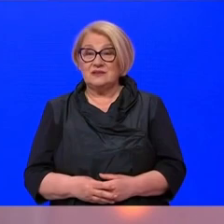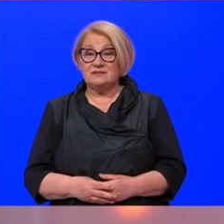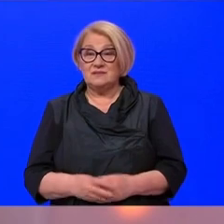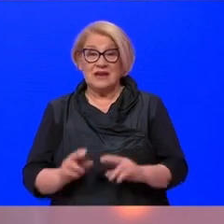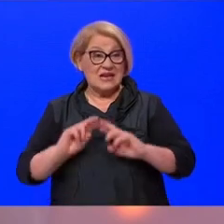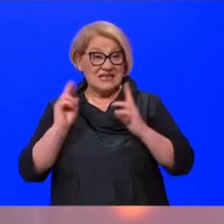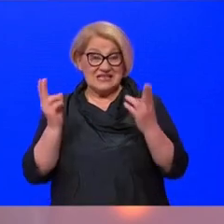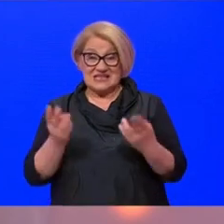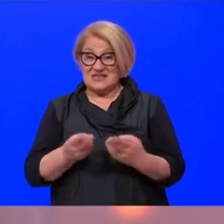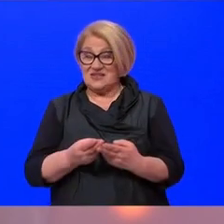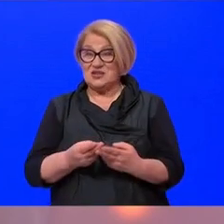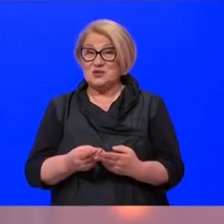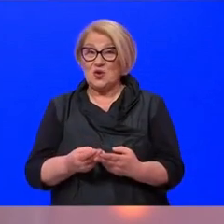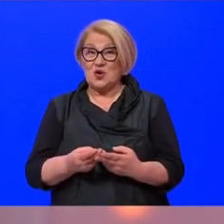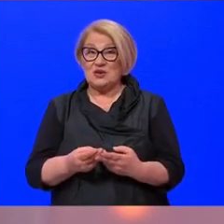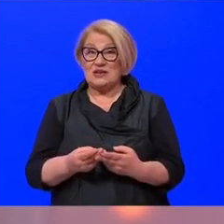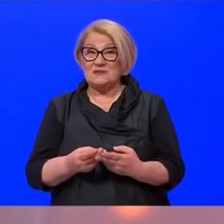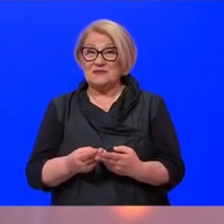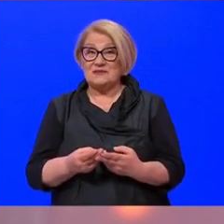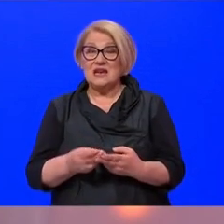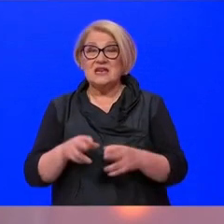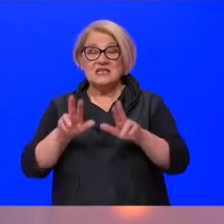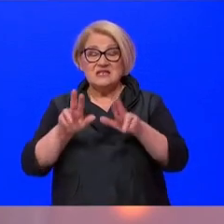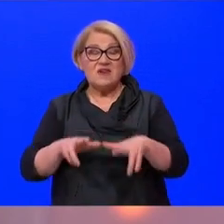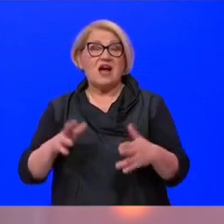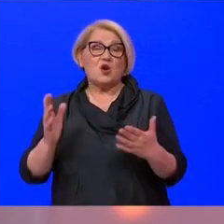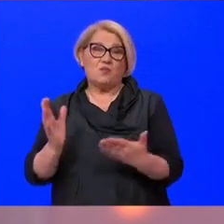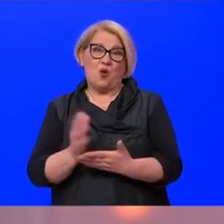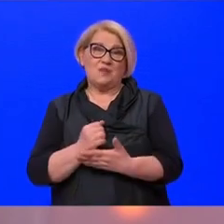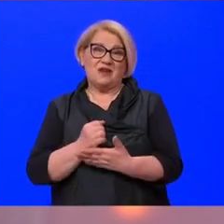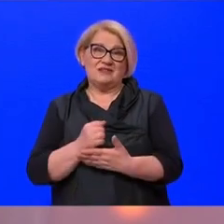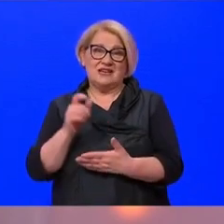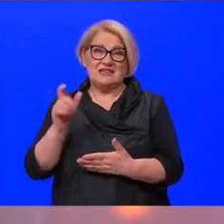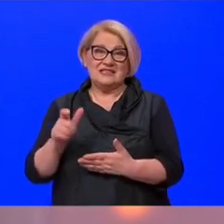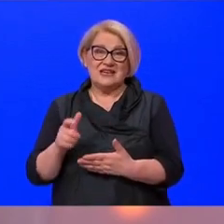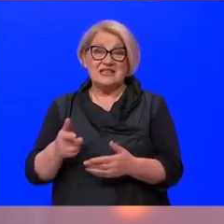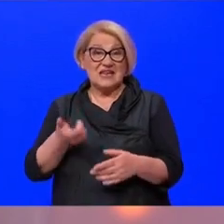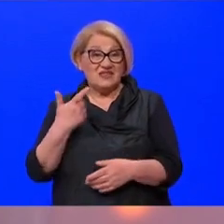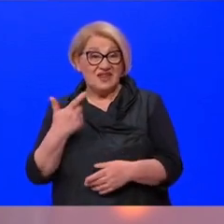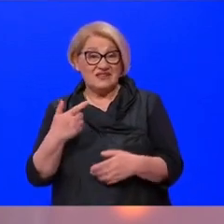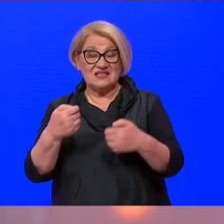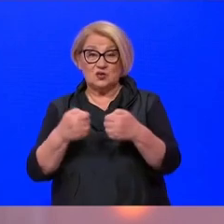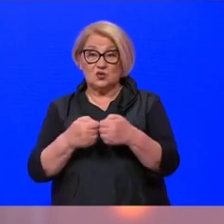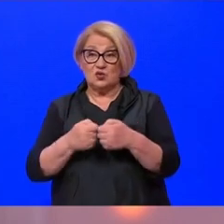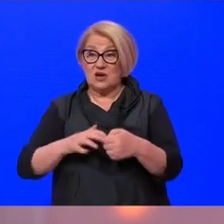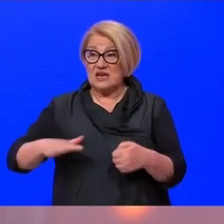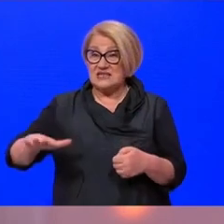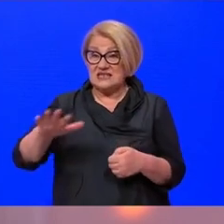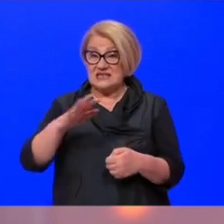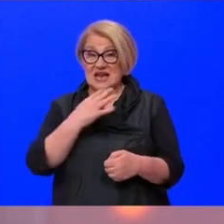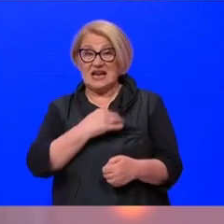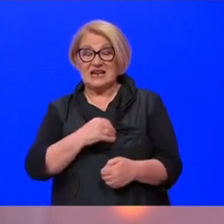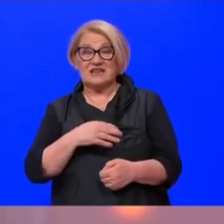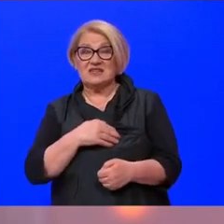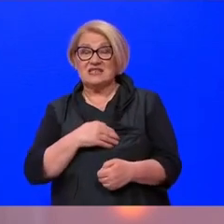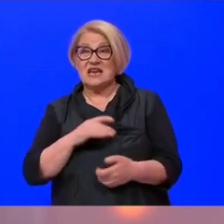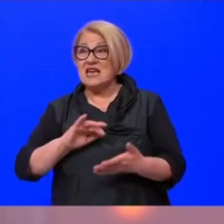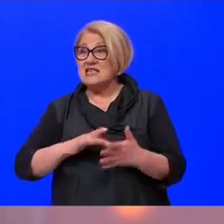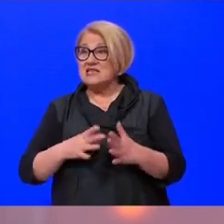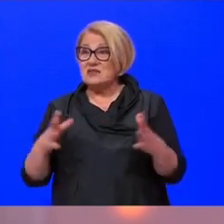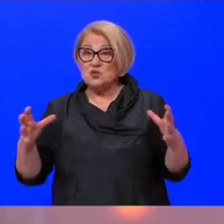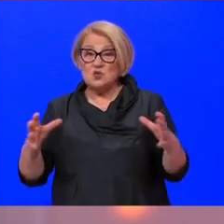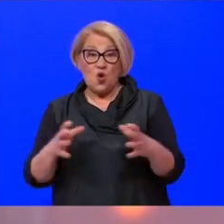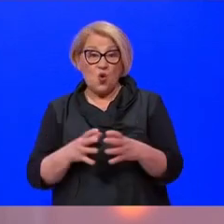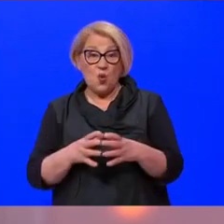Svi su oni zapravo, poštovani gledatelji, istinski pobjednici. Dakle, iz 20 udruga iz cijele Hrvatske svi su se